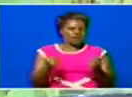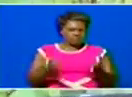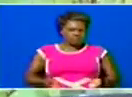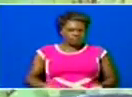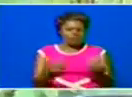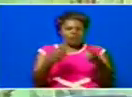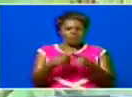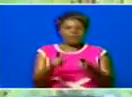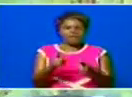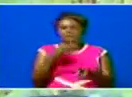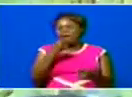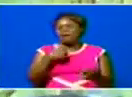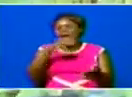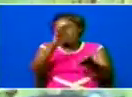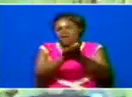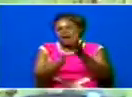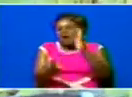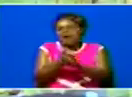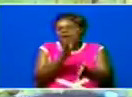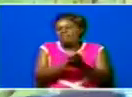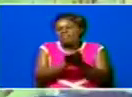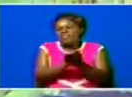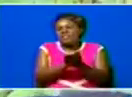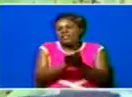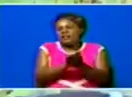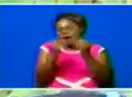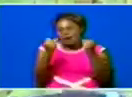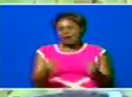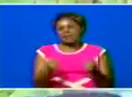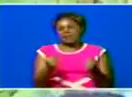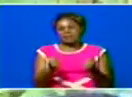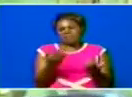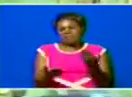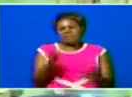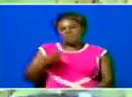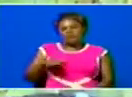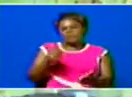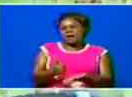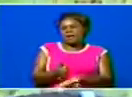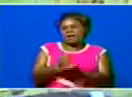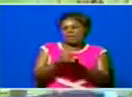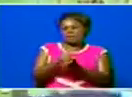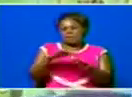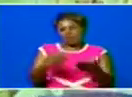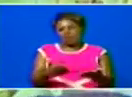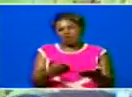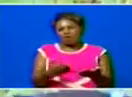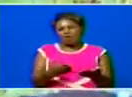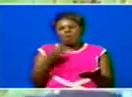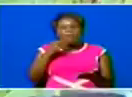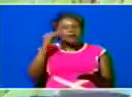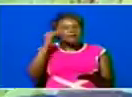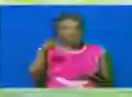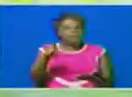mtoto mzee hana kitu, hata towel hakuna. Sasa ilikuwa ngumu tu. Labda mama akusaidie ama penye umetoka wazazi